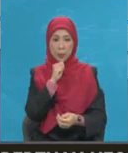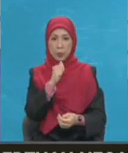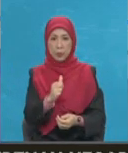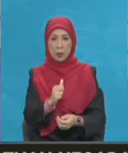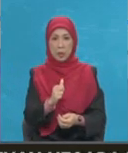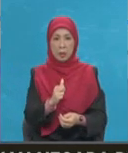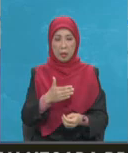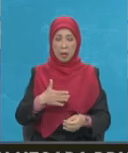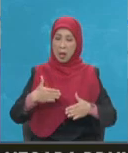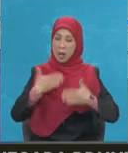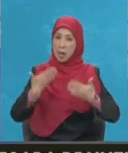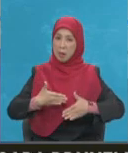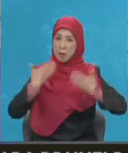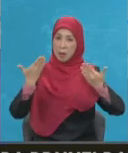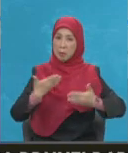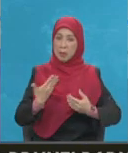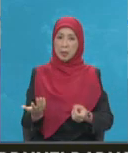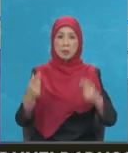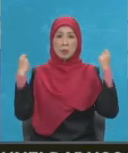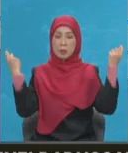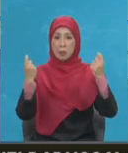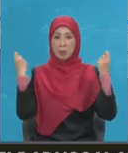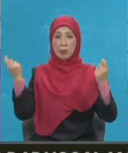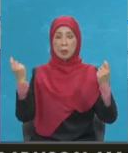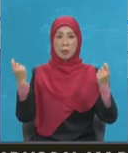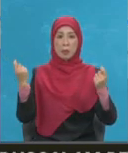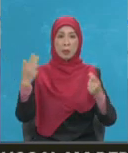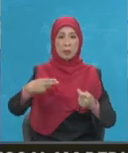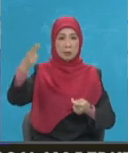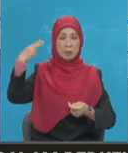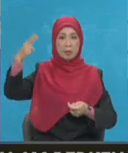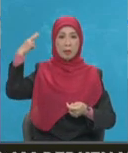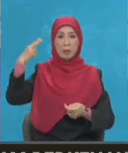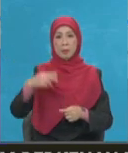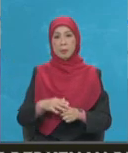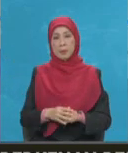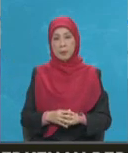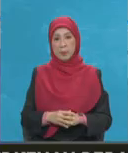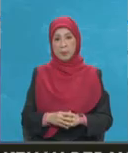bersama-sama menzahirkan kegembiraan dalam meraikan hari bersejarah ini.